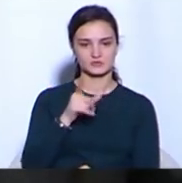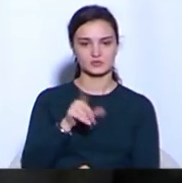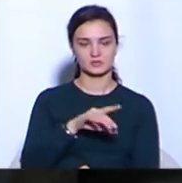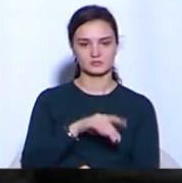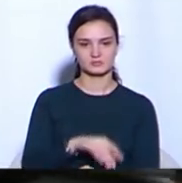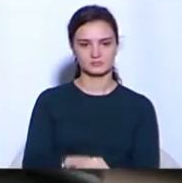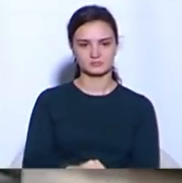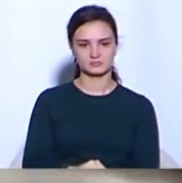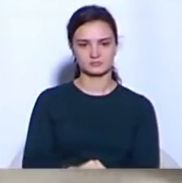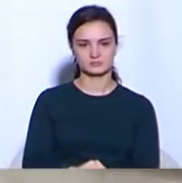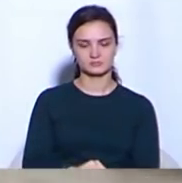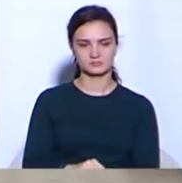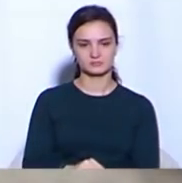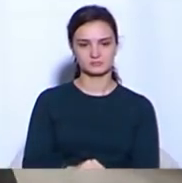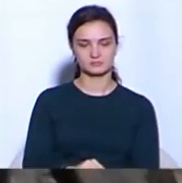ყველაზე მომდივარ.